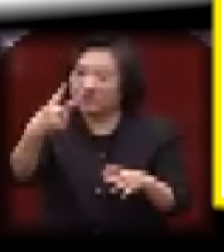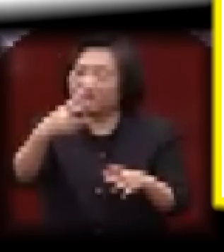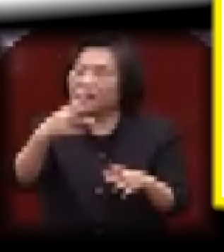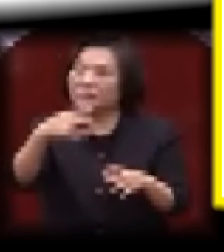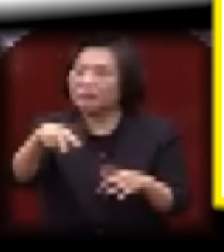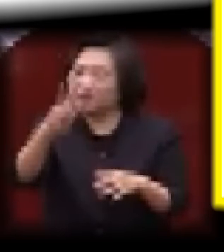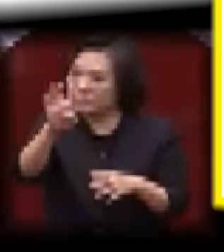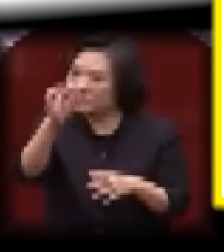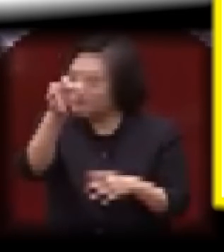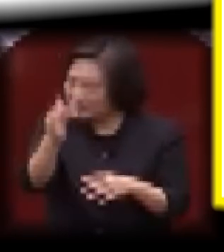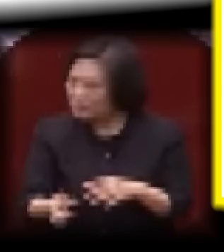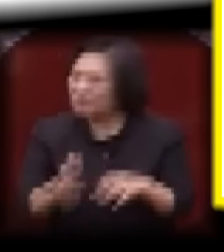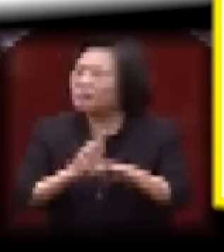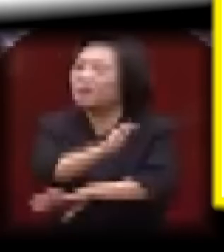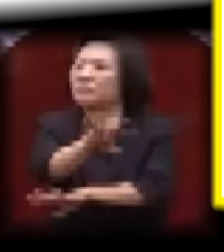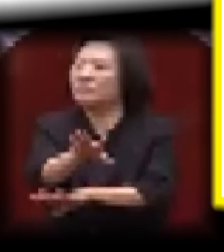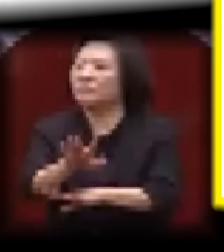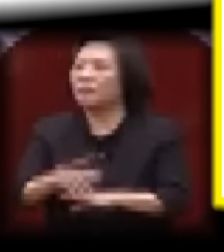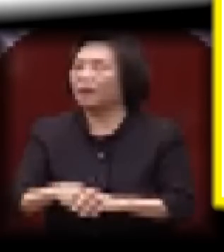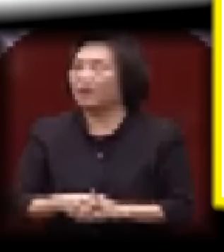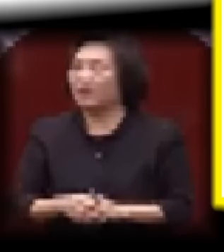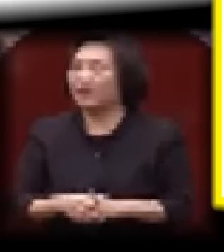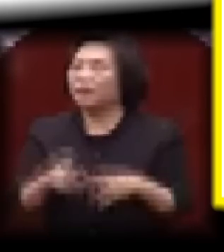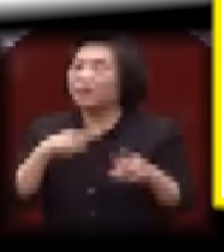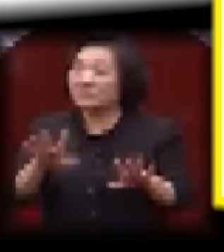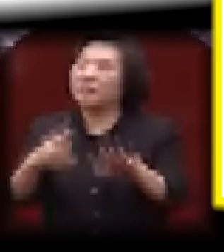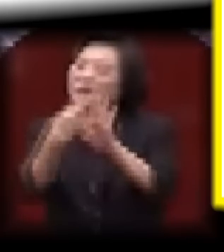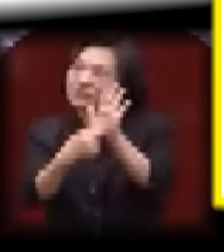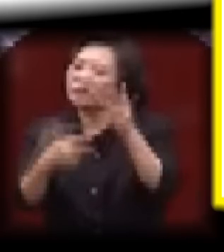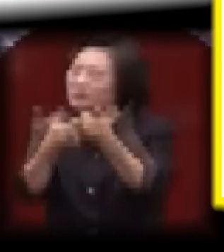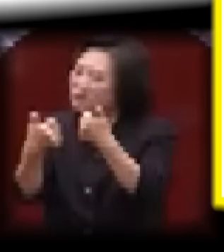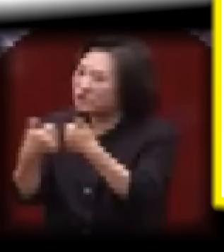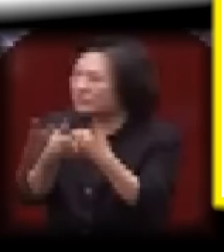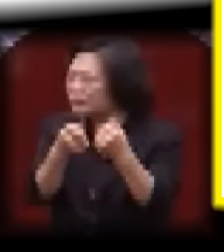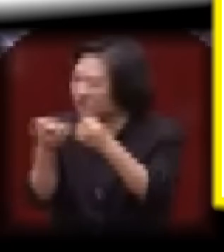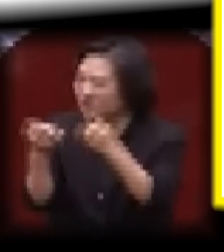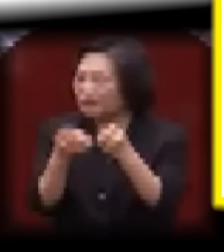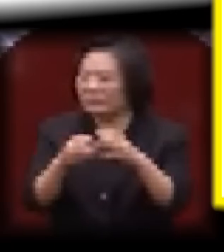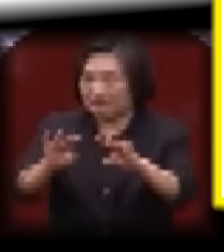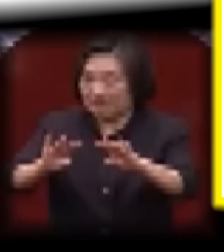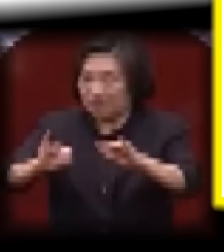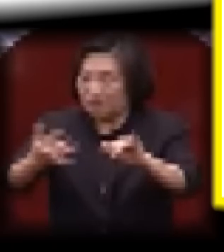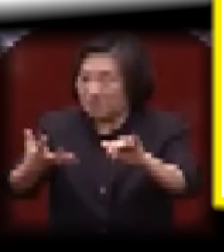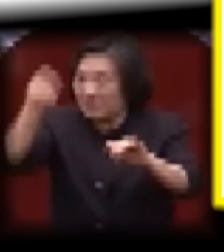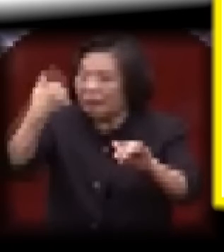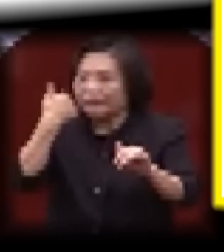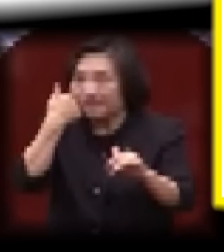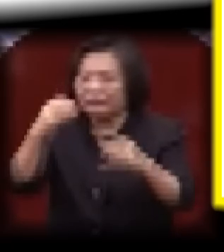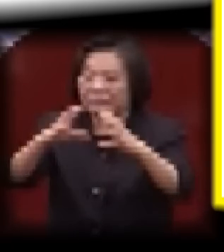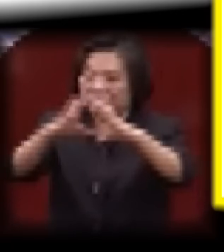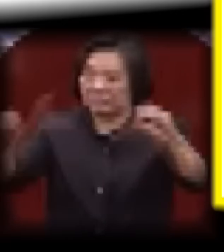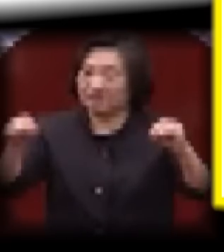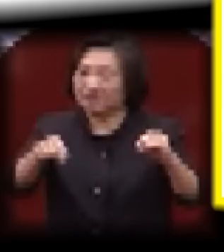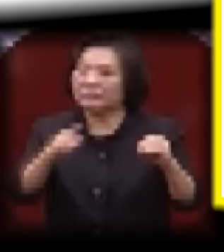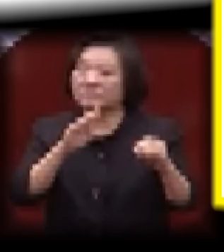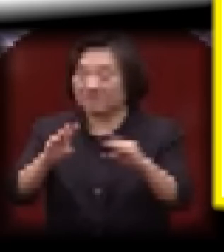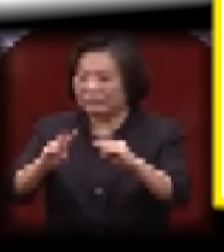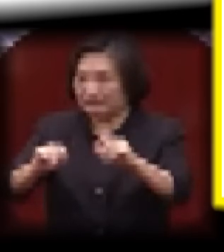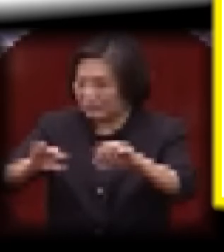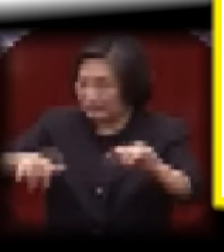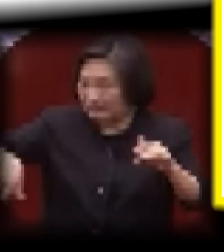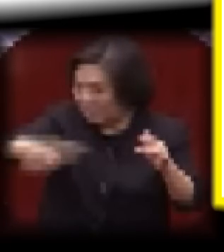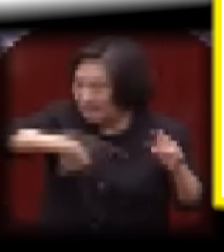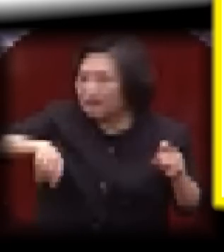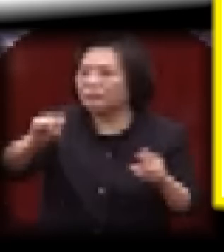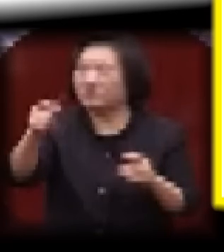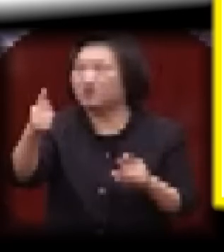240多亿。那如果按照因为它是包括松烟跟大巨蛋，所以如果算土地持分的话，大巨蛋那一块地大概地价是150亿左